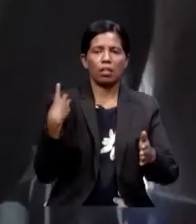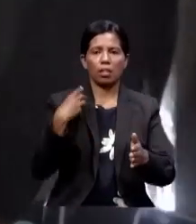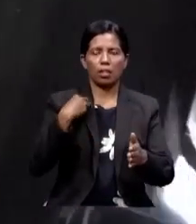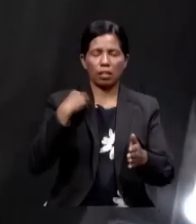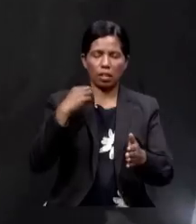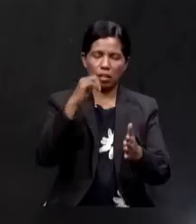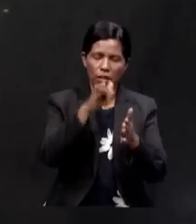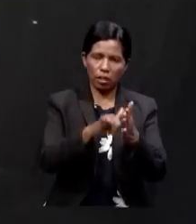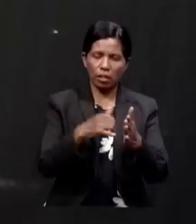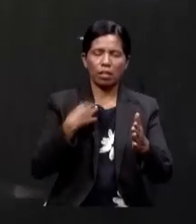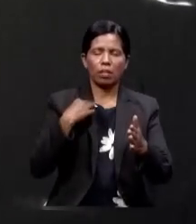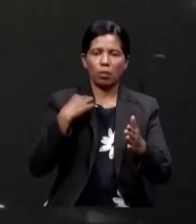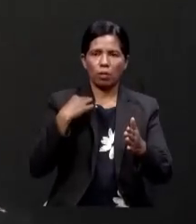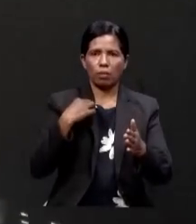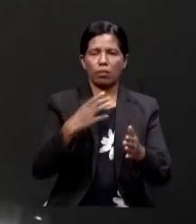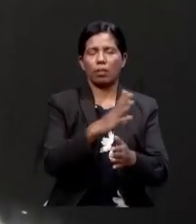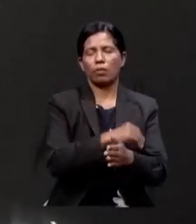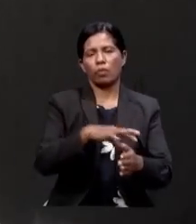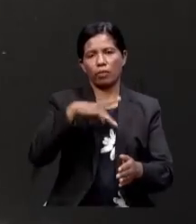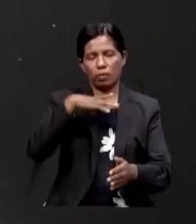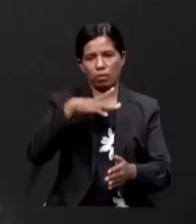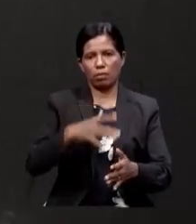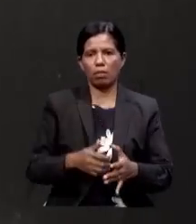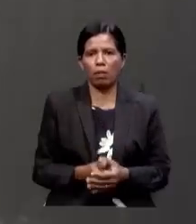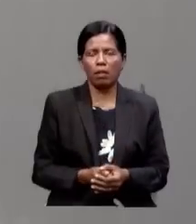di salva hu sire rahong no fuer.